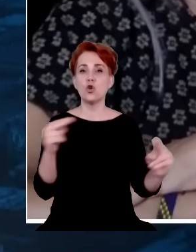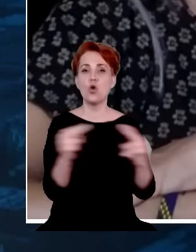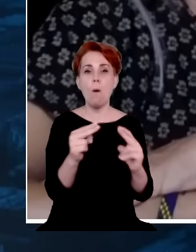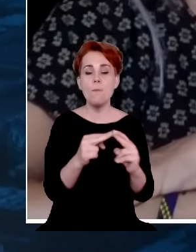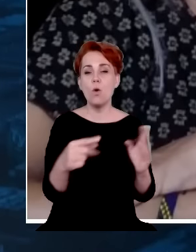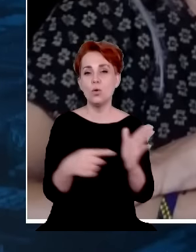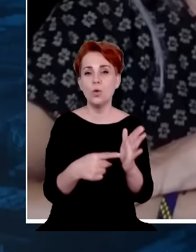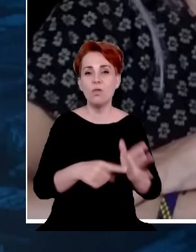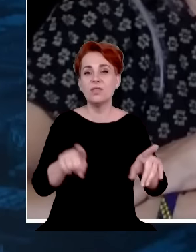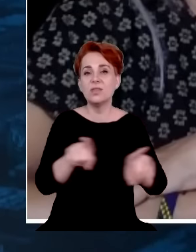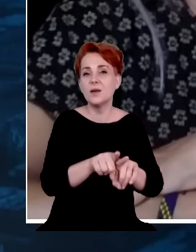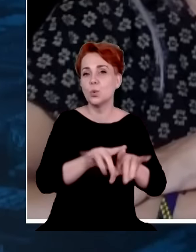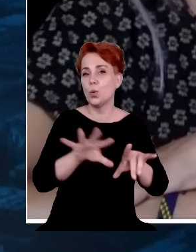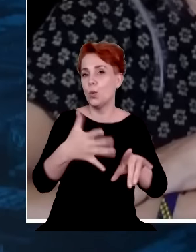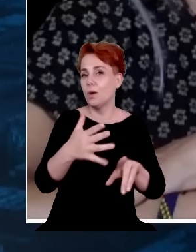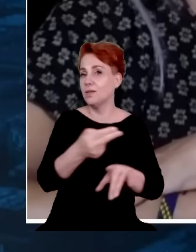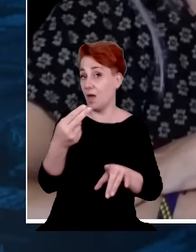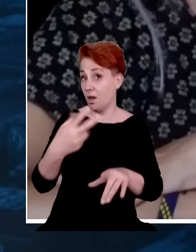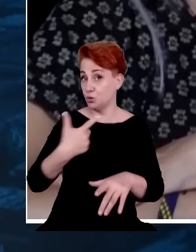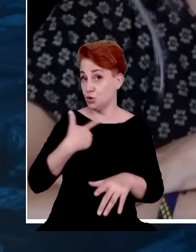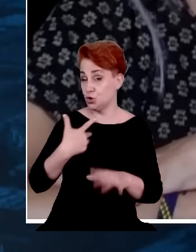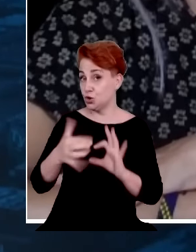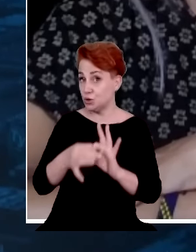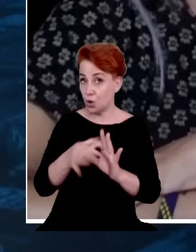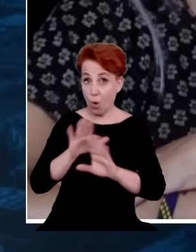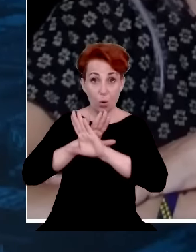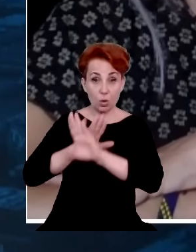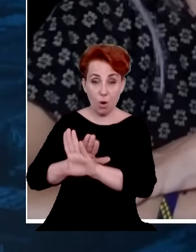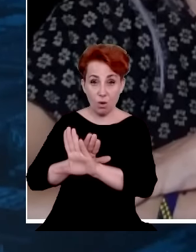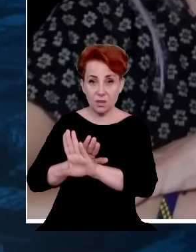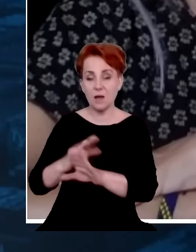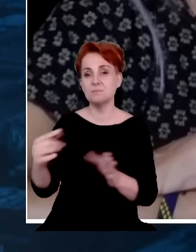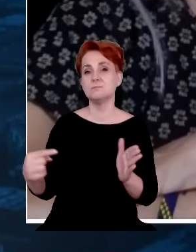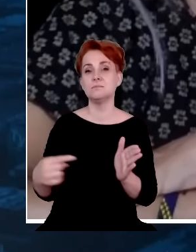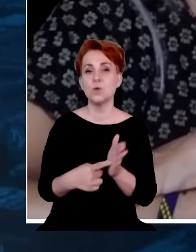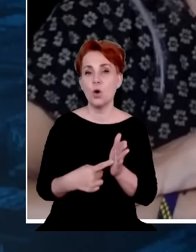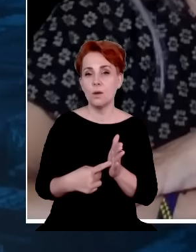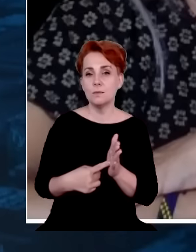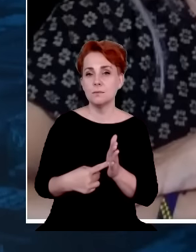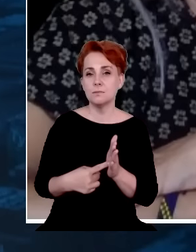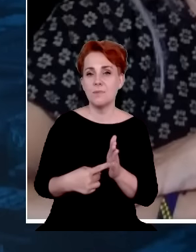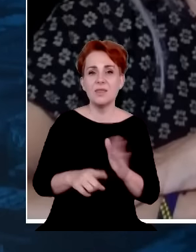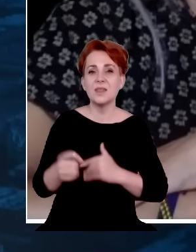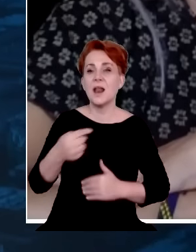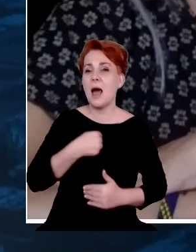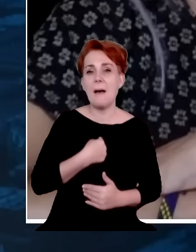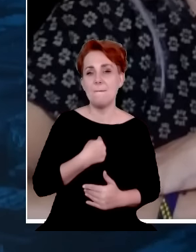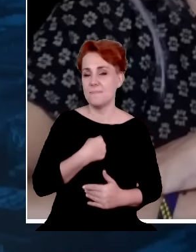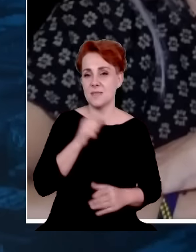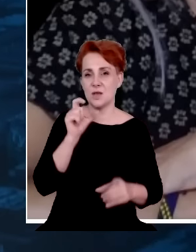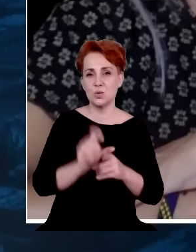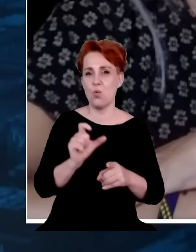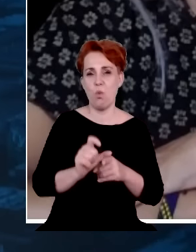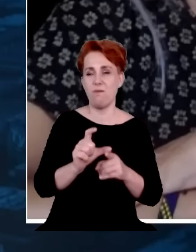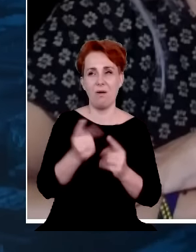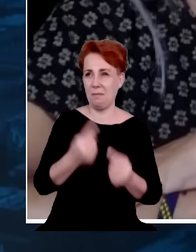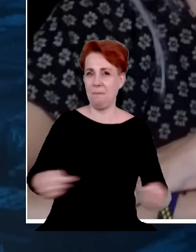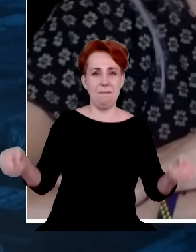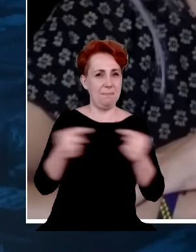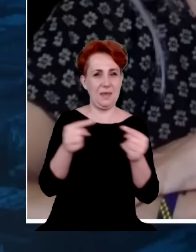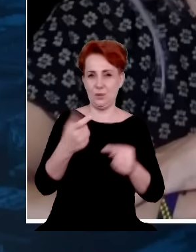jeśli chodzi o o życie o ochronę życia yyy jest też dla mnie takim określeniem niezbyt trafnym Ja